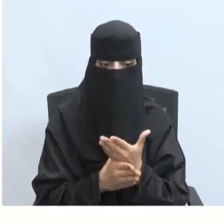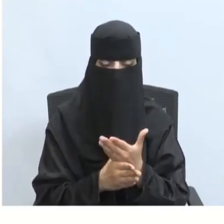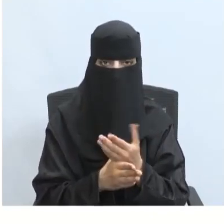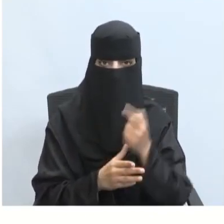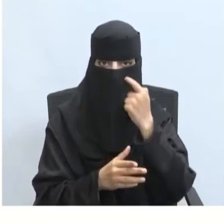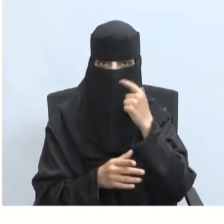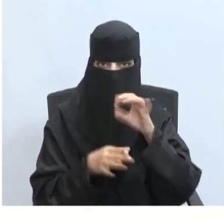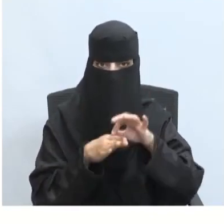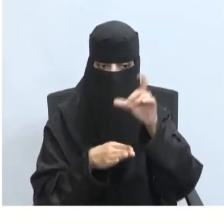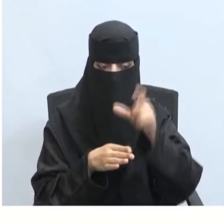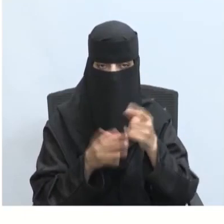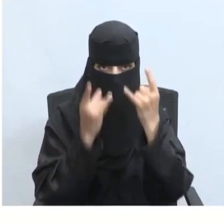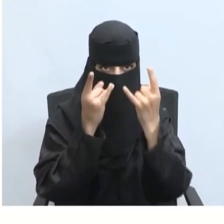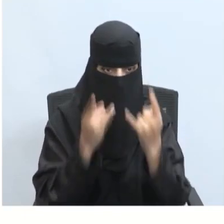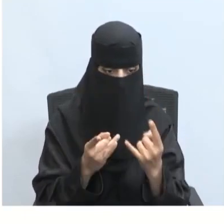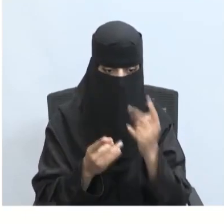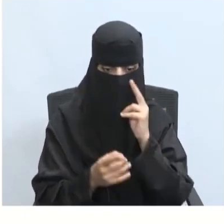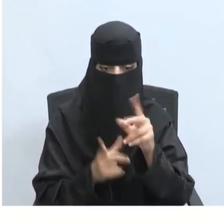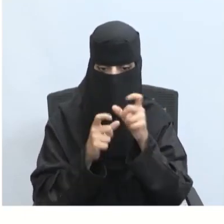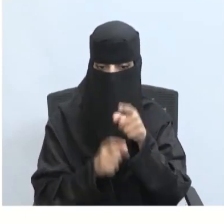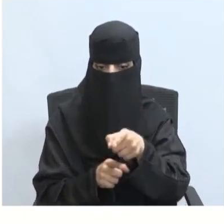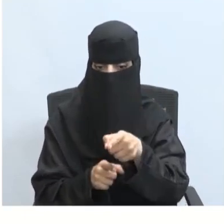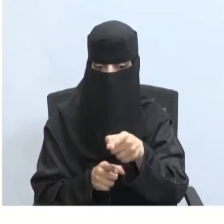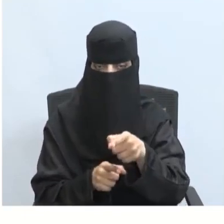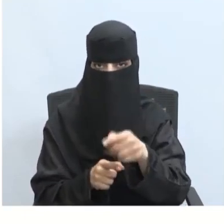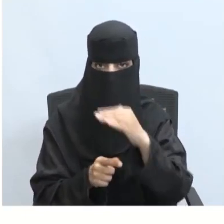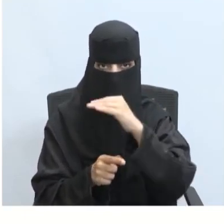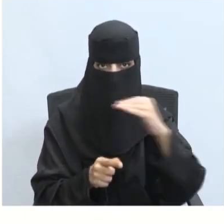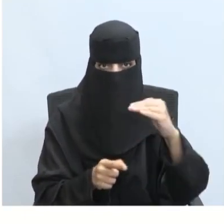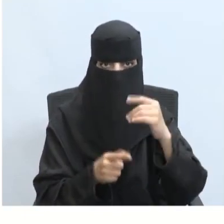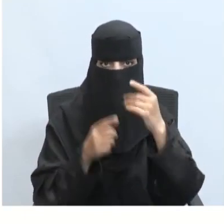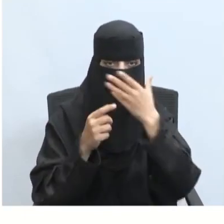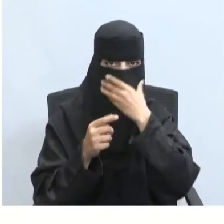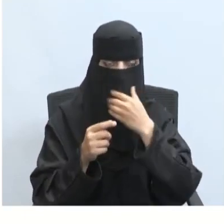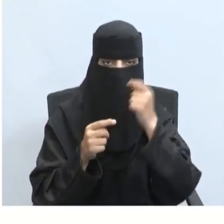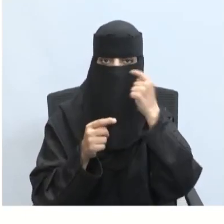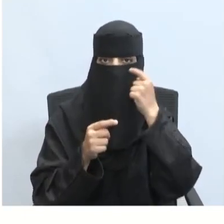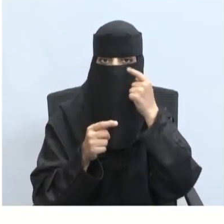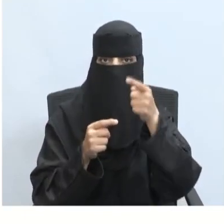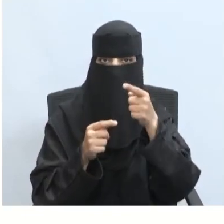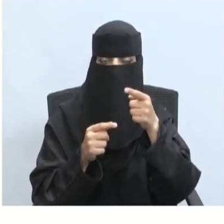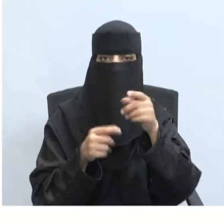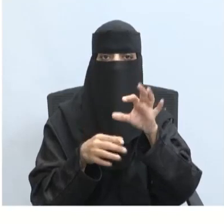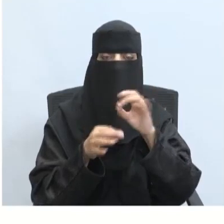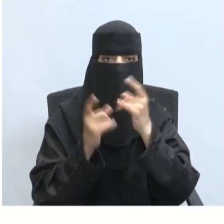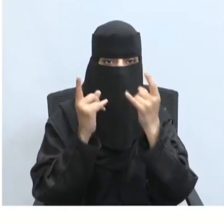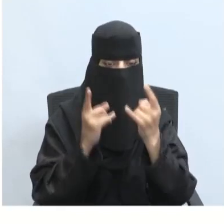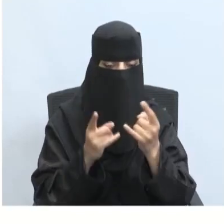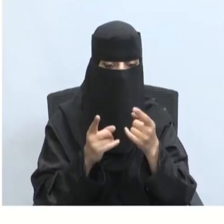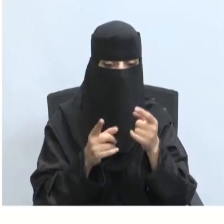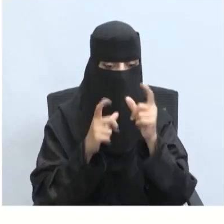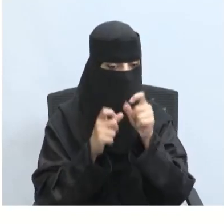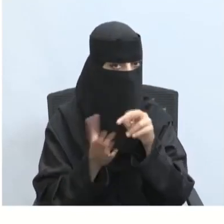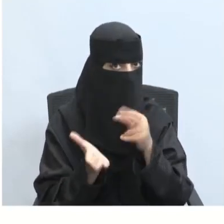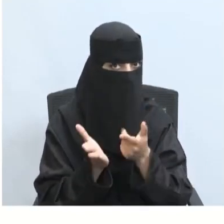البشريه السليمه حينما نتامل هذه الصوره هذه صوره لعين بشريه سليمه الصوره تتكون عليها اين